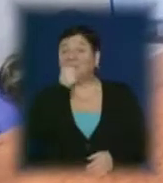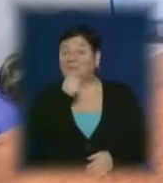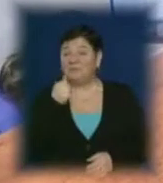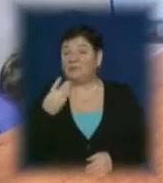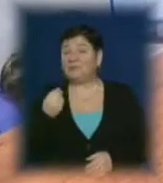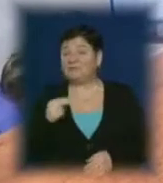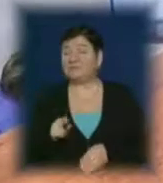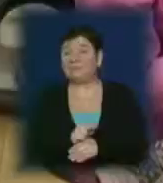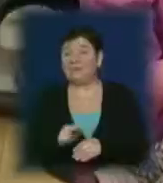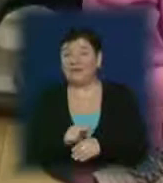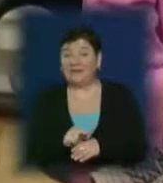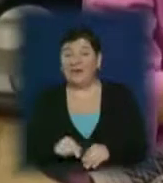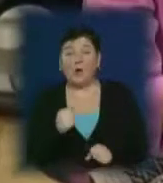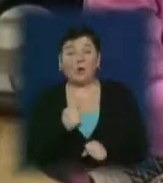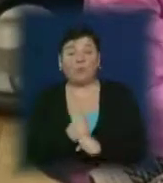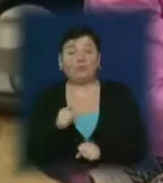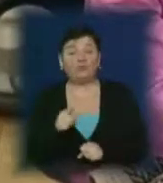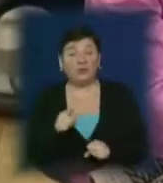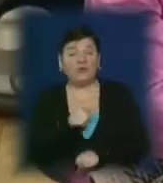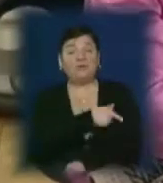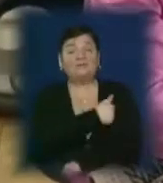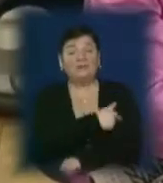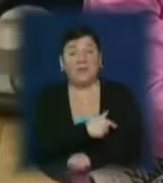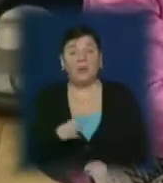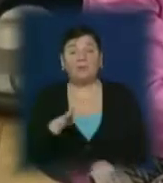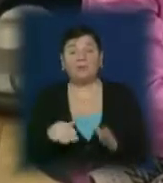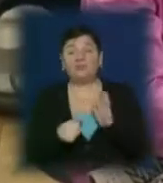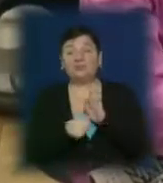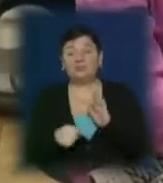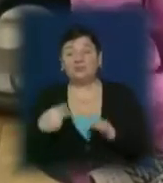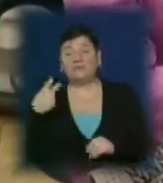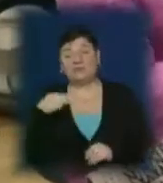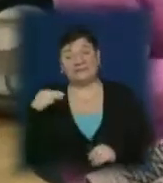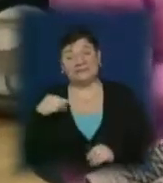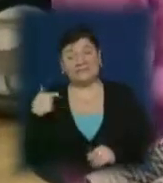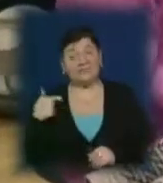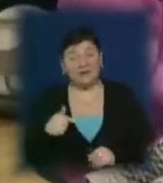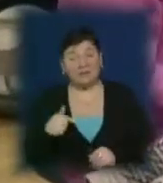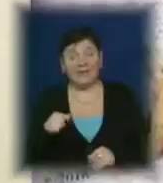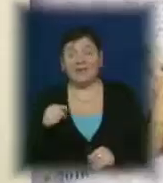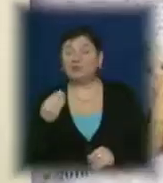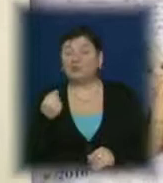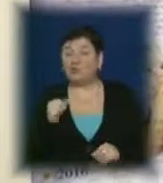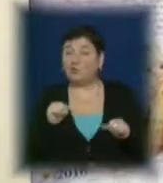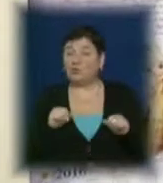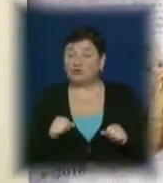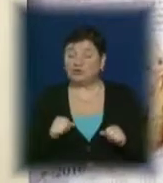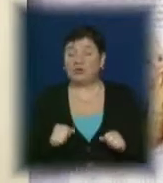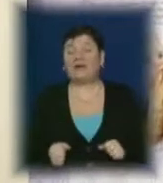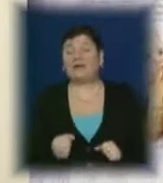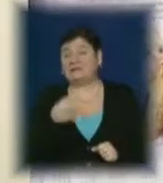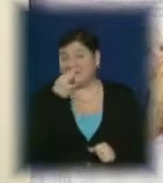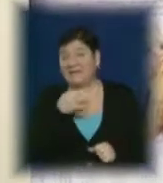фінансування лікувально-профілактичної роботи цього закладу було виділено 620 тисяч гривень. І хоча суму можна назвати значною, вона